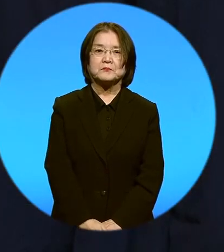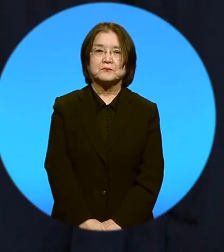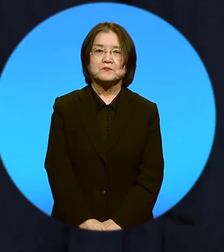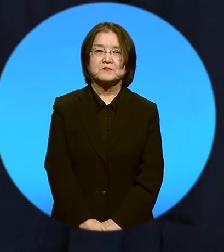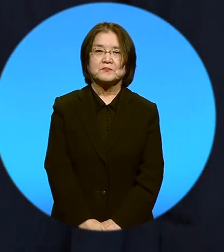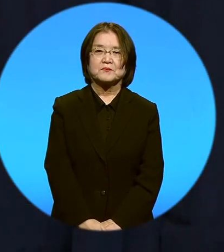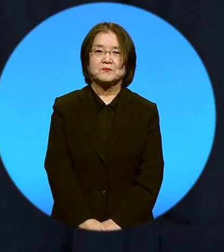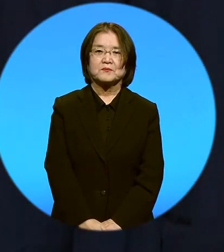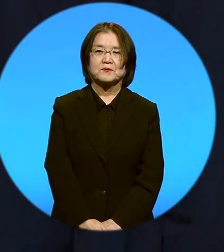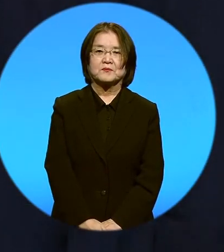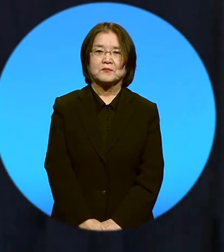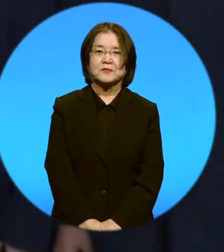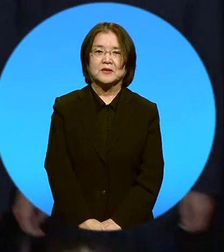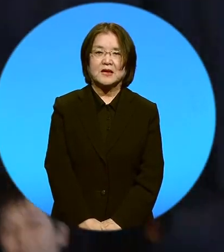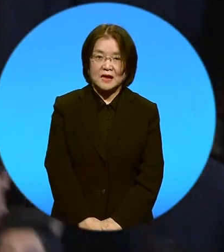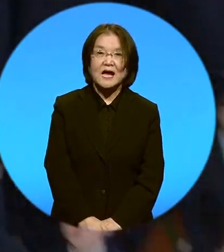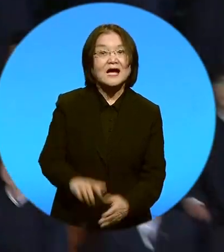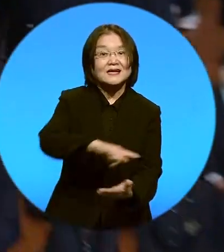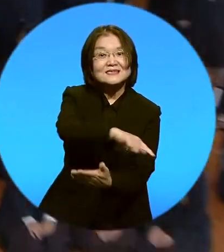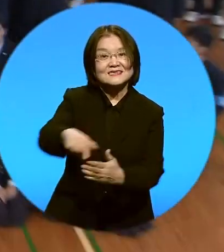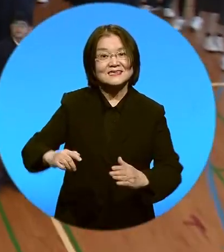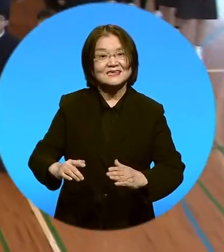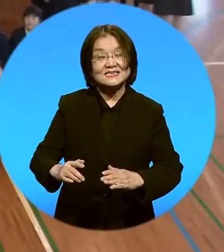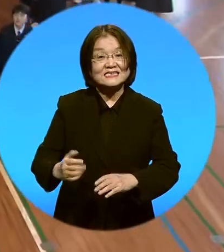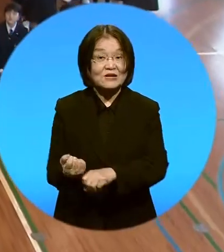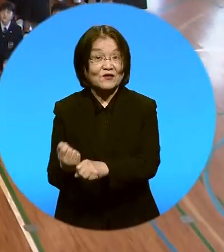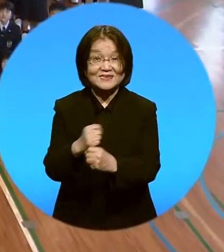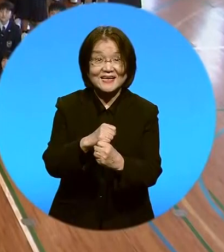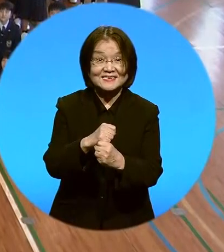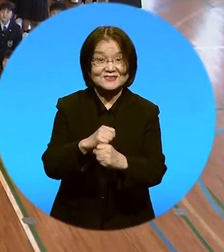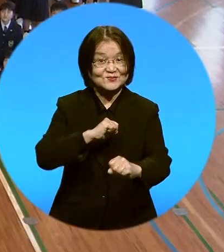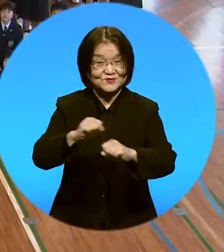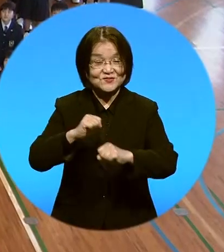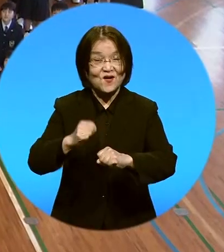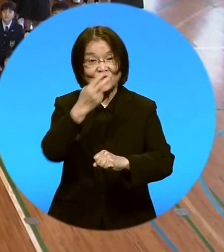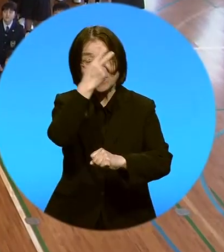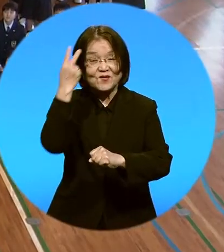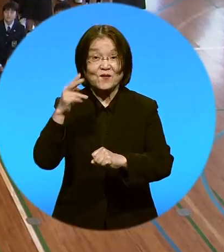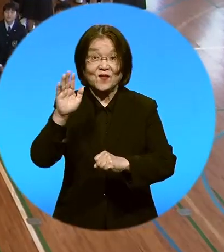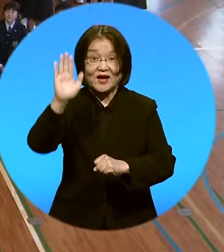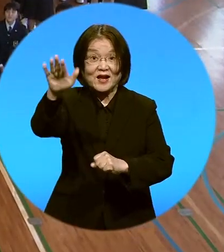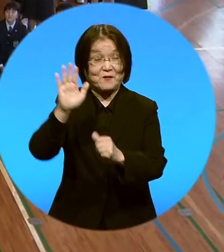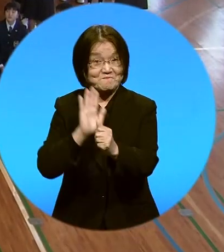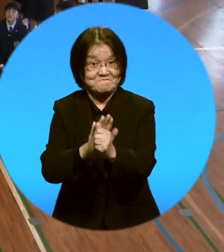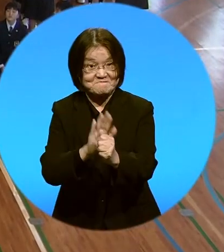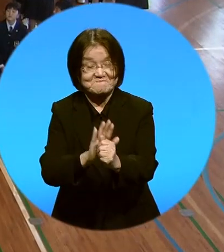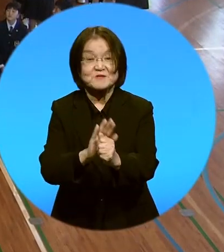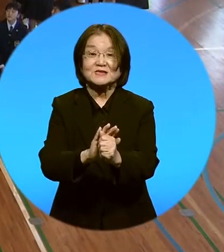地域創生に取り組む高校生をこれからも応援しましょう。